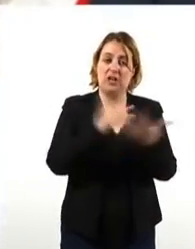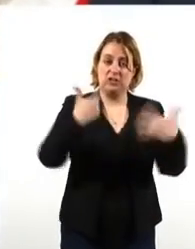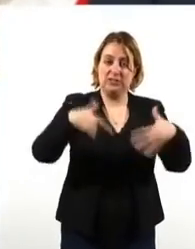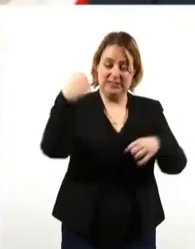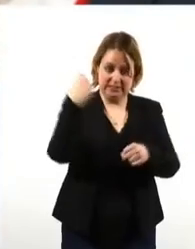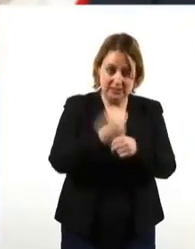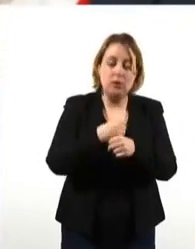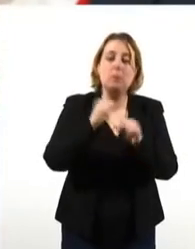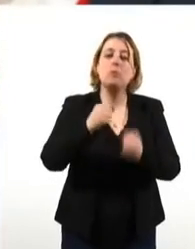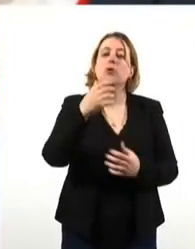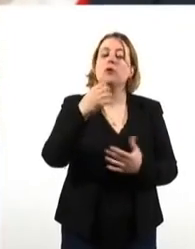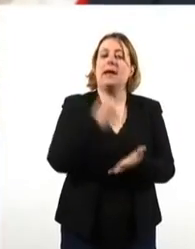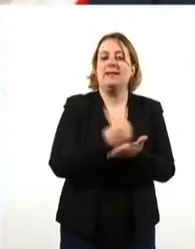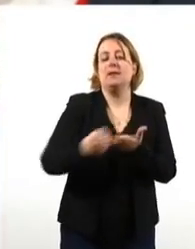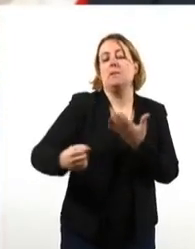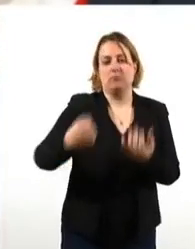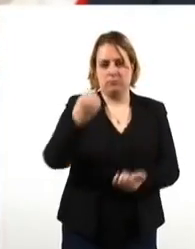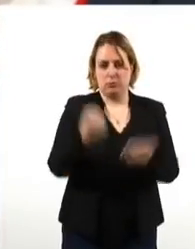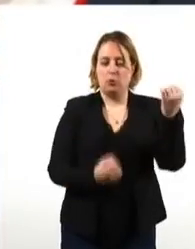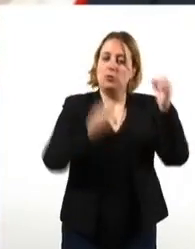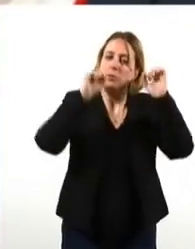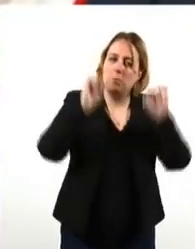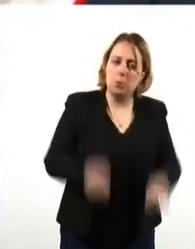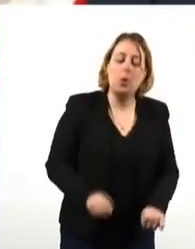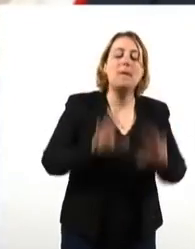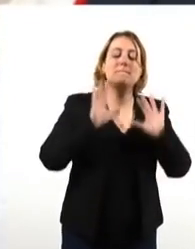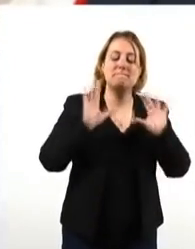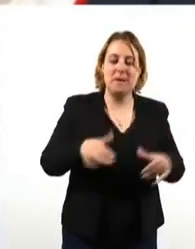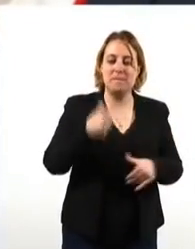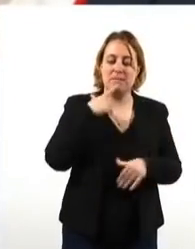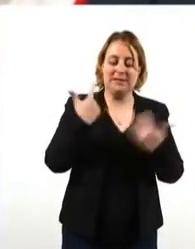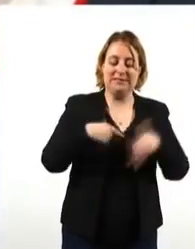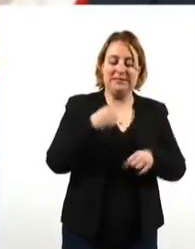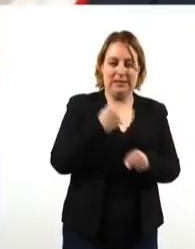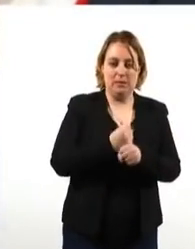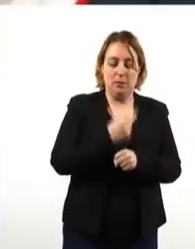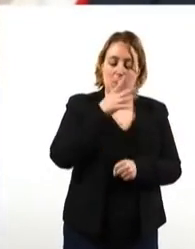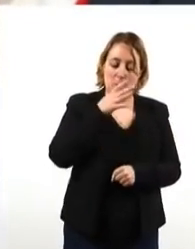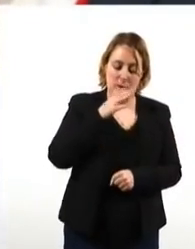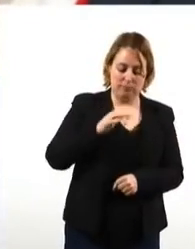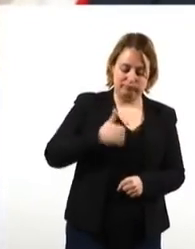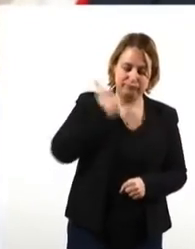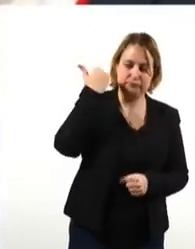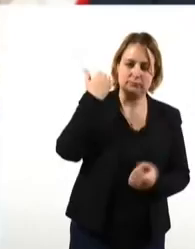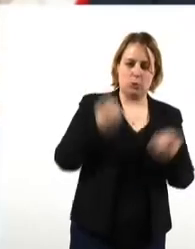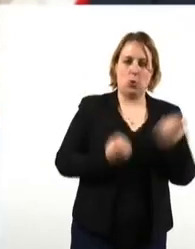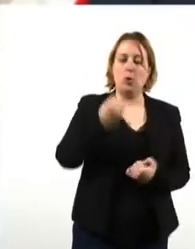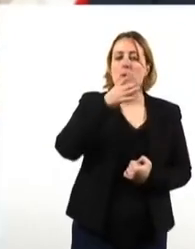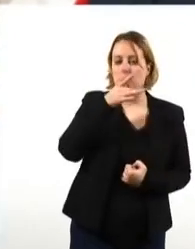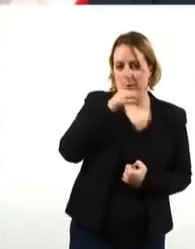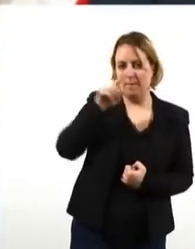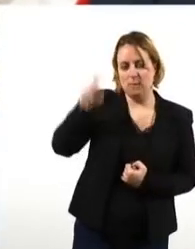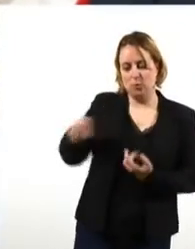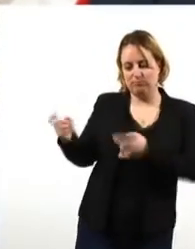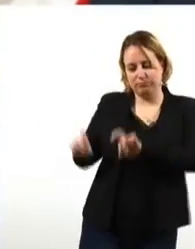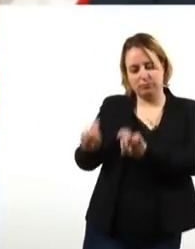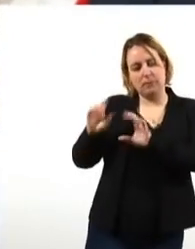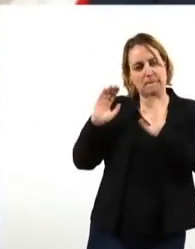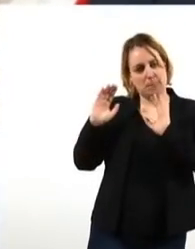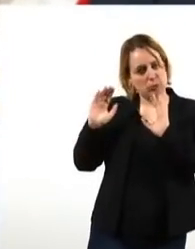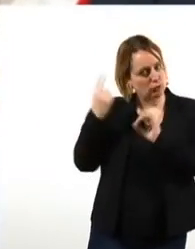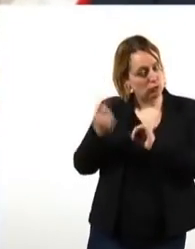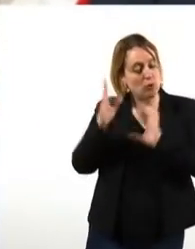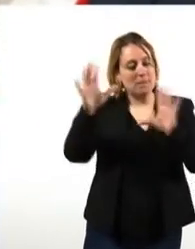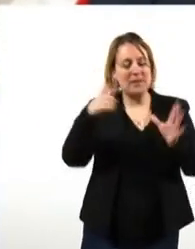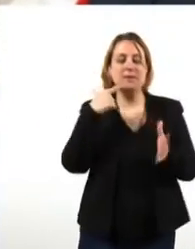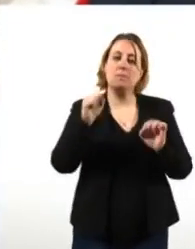même si la règle de pouvoir conduire seul à 18 ans continue à s'appliquer. Mais on peut un peu anticiper le permis de conduire. Et vous savez aussi, comme moi ou